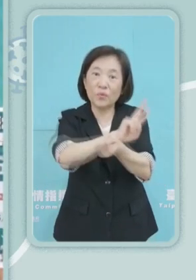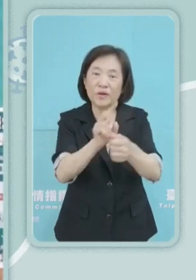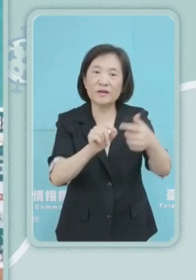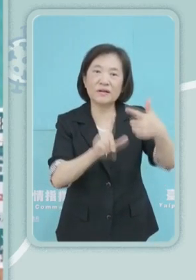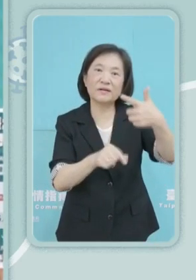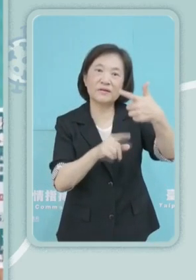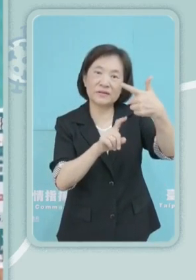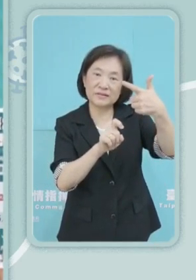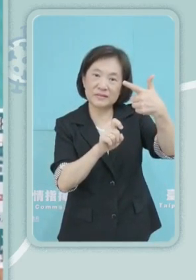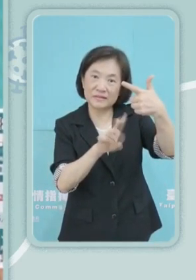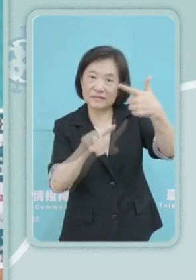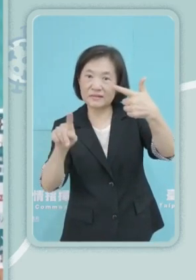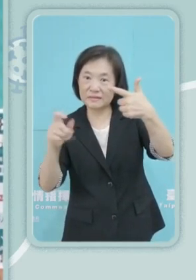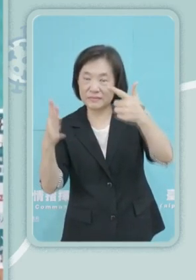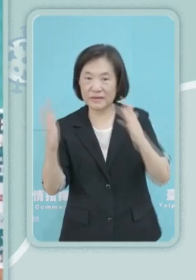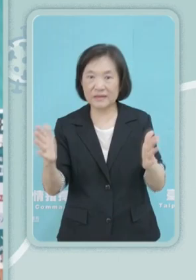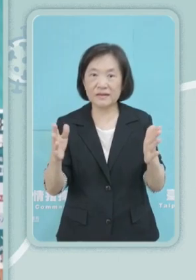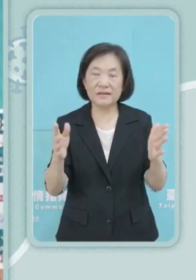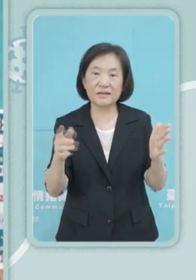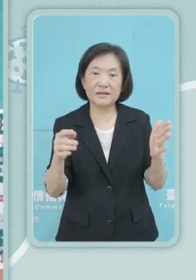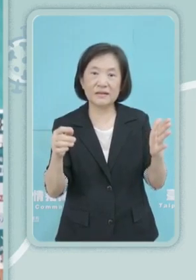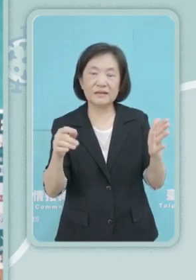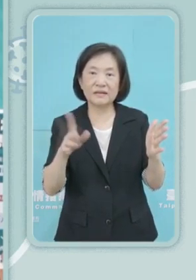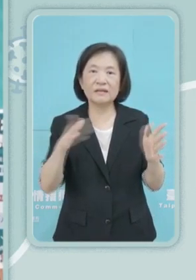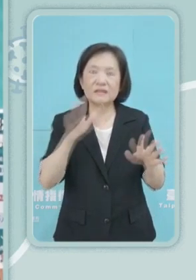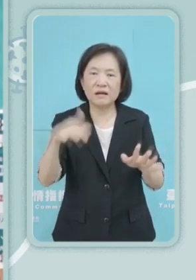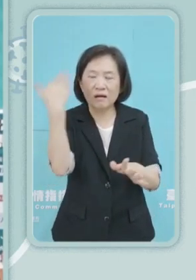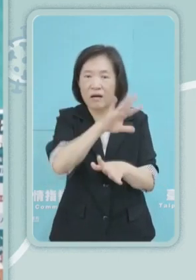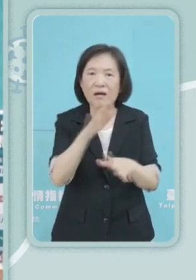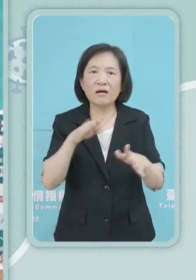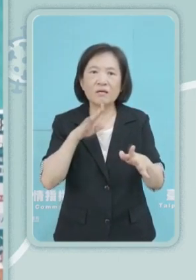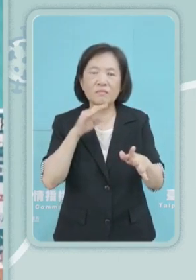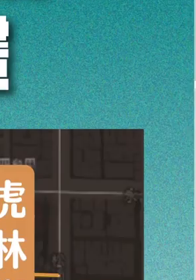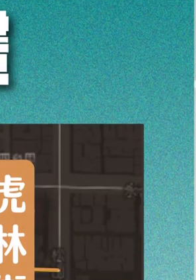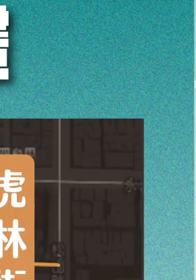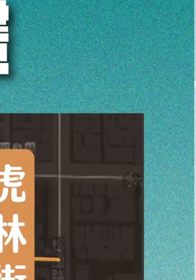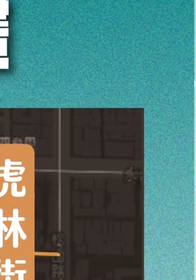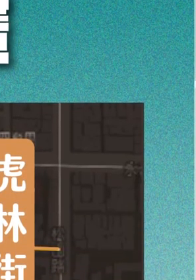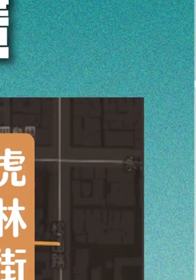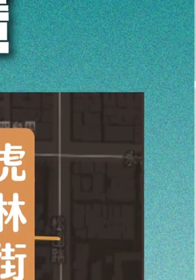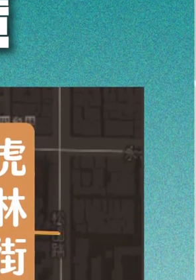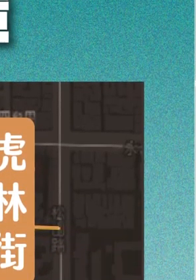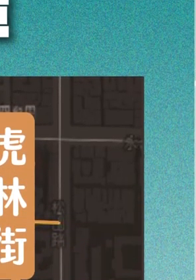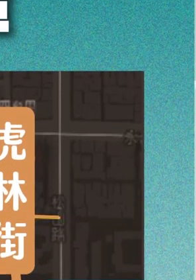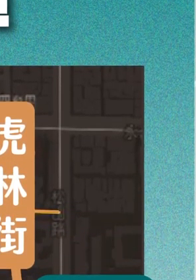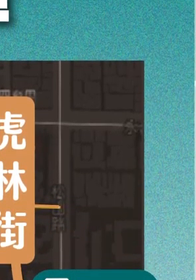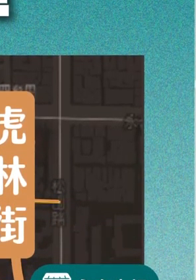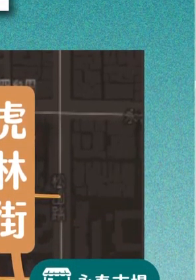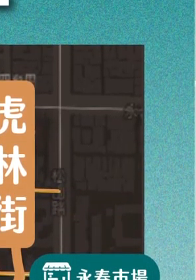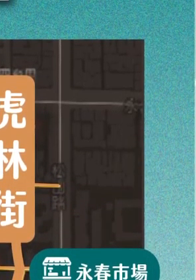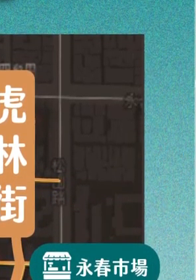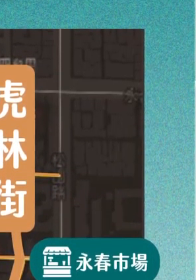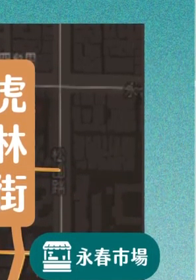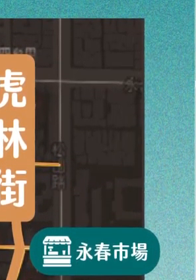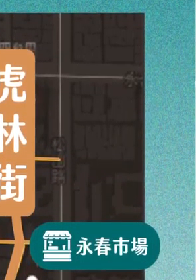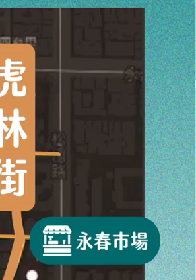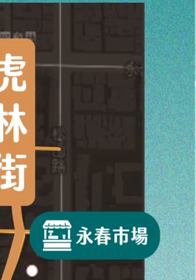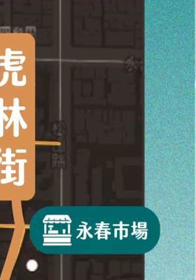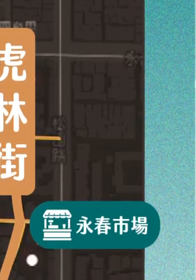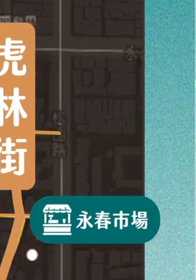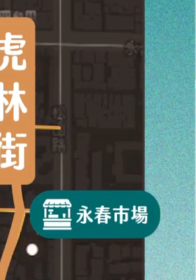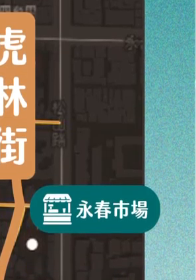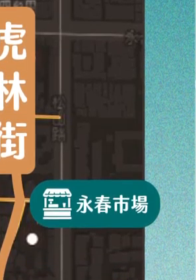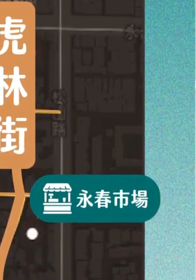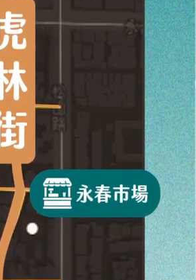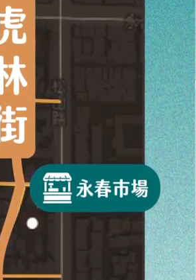这两周时间哦，陆陆续续哦，它有出现5户14人确诊。我们法定框列23人，那精准再扩大框列，你知道